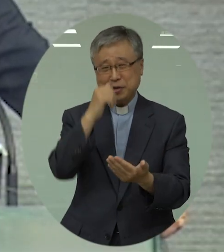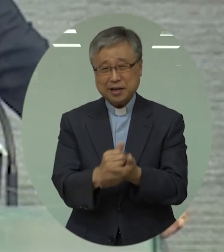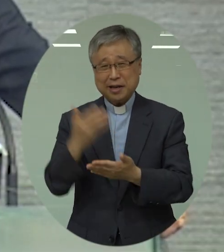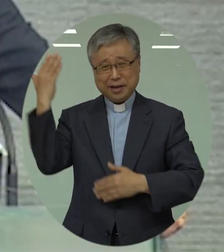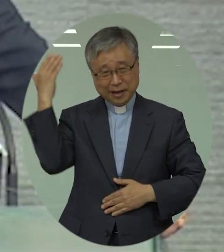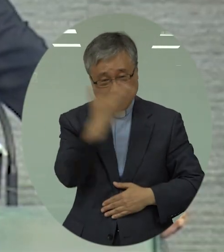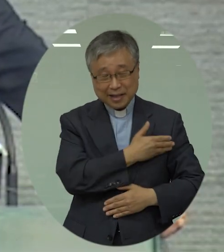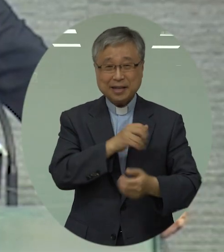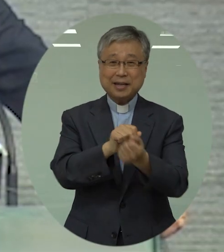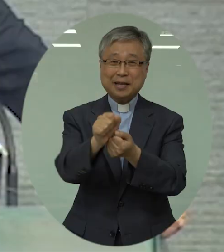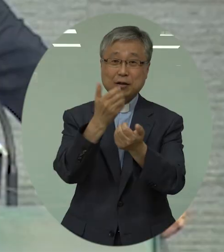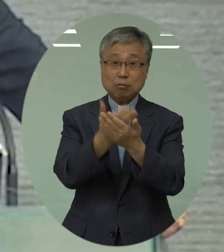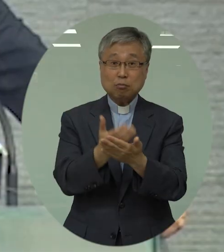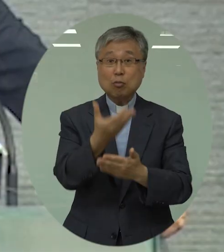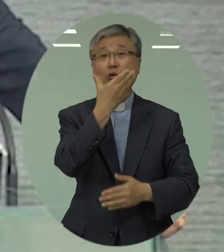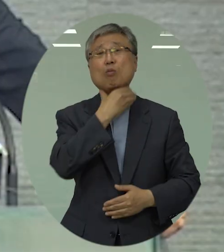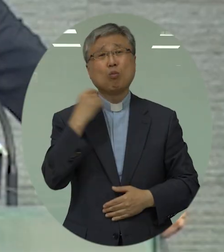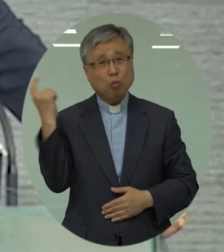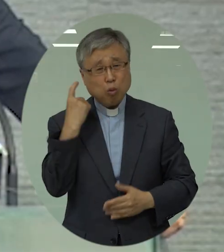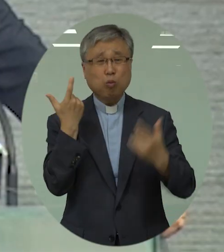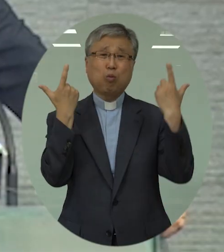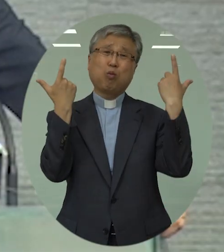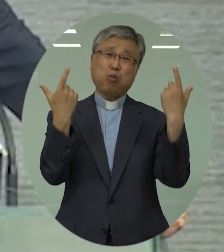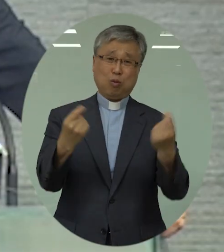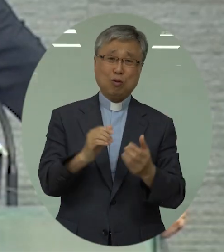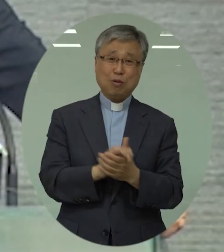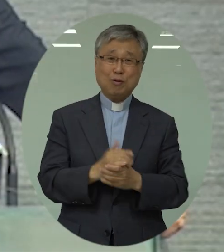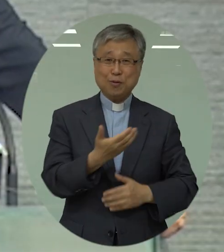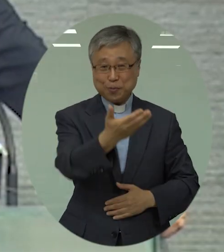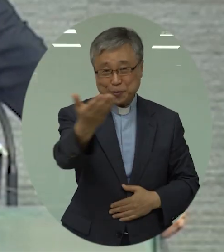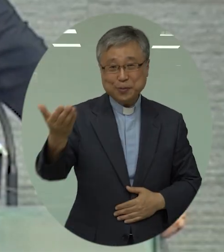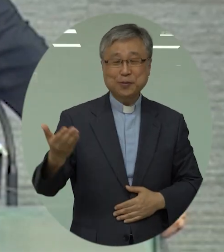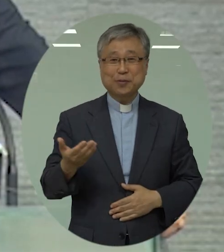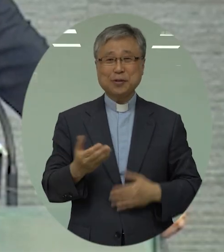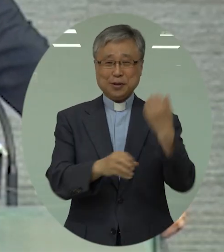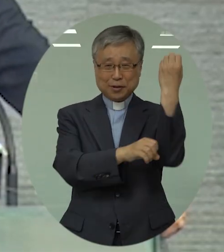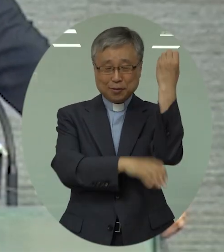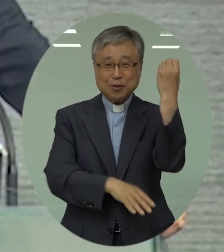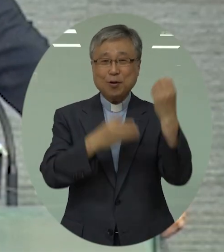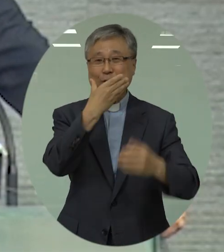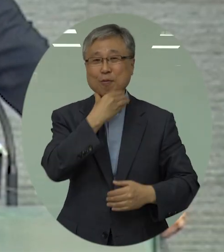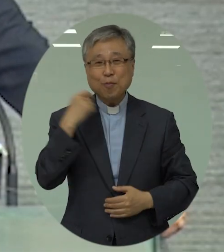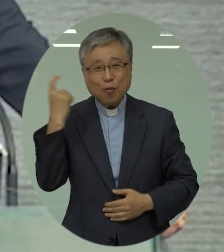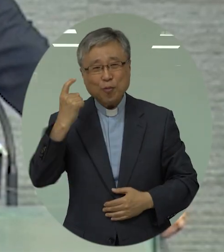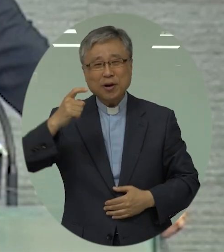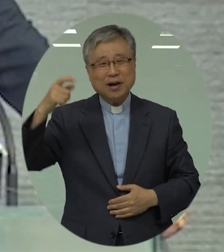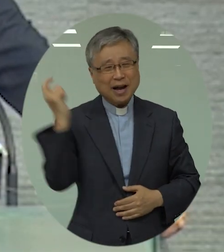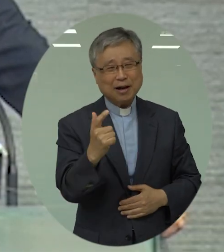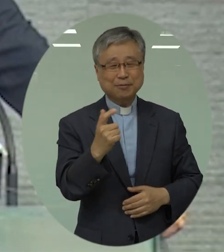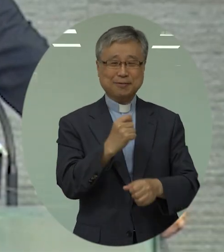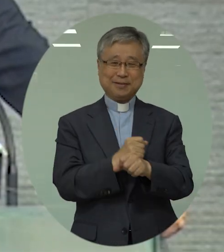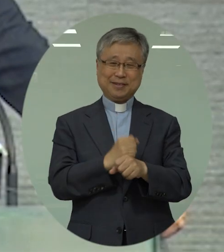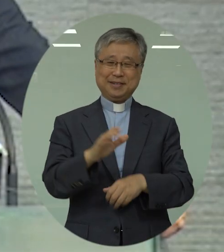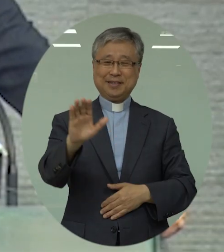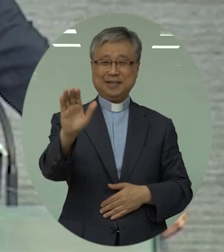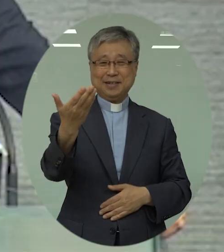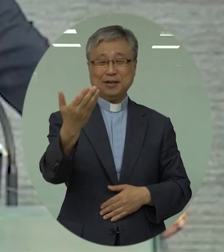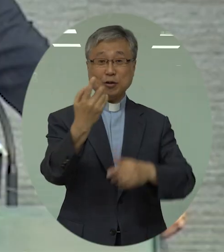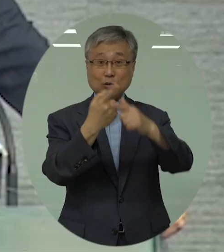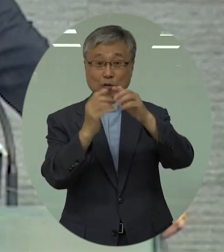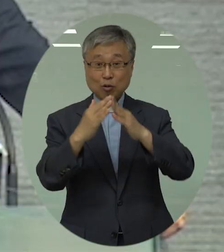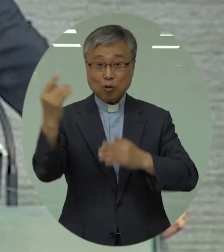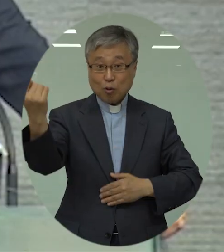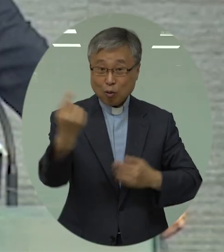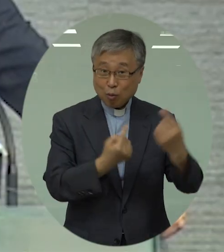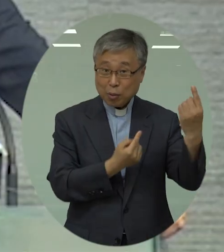것이요. 그게 복음 아니에요, 복음? 여러분, 이 근본적인 복음을 강조해야 돼요, 우리 시대에. 교회